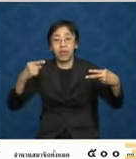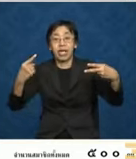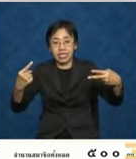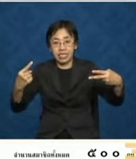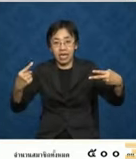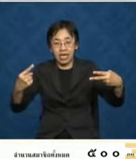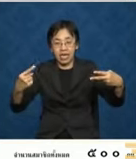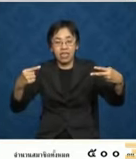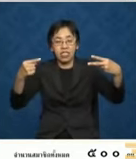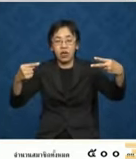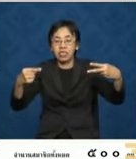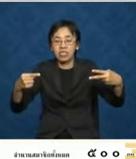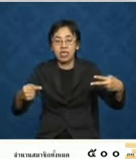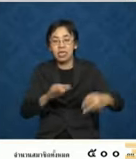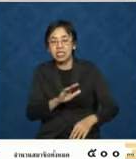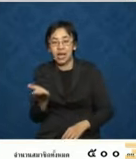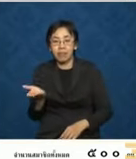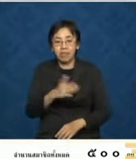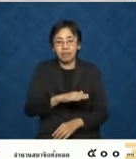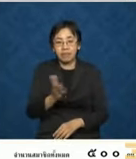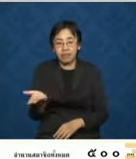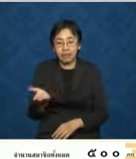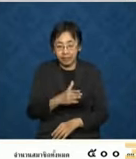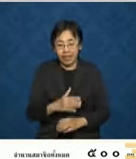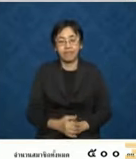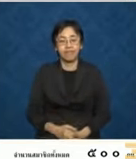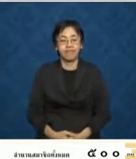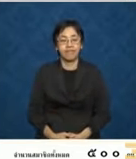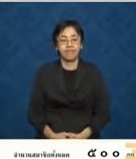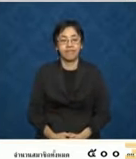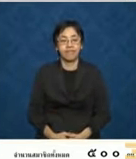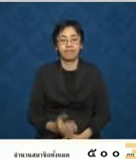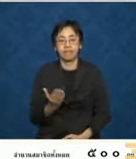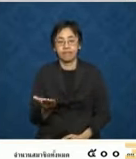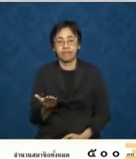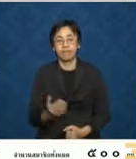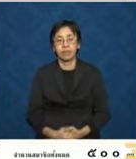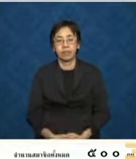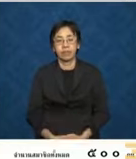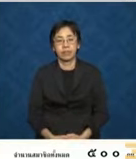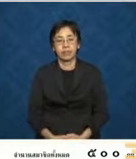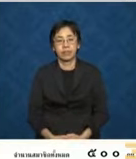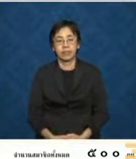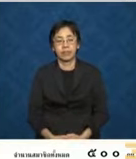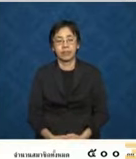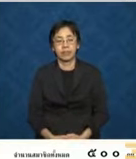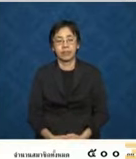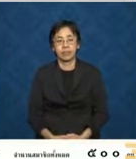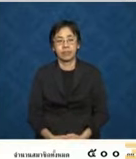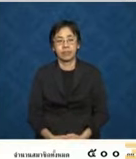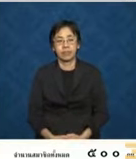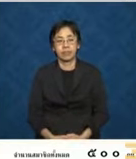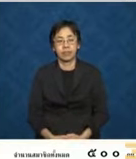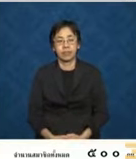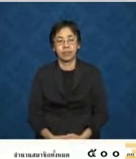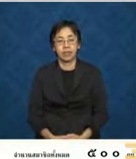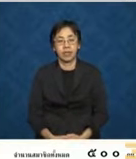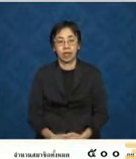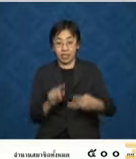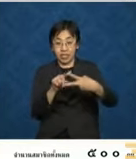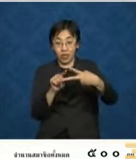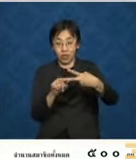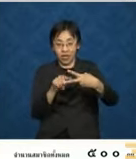ข้อบังคับครับครับขอเชิญท่านปัญญรัตน์นันทภูสิตานนท์ครับตามด้วยท่านทวิวงศ์โตทวิวงศ์ครับ